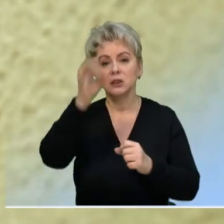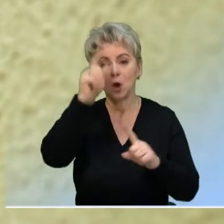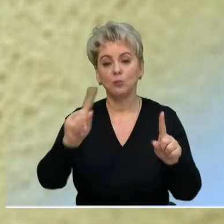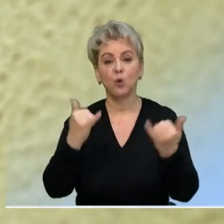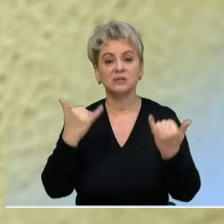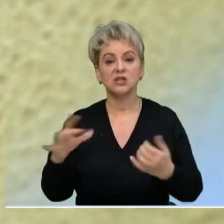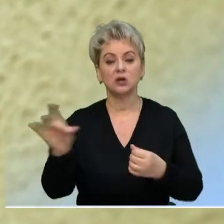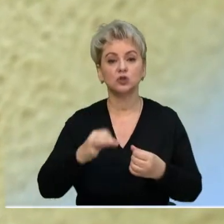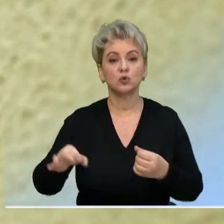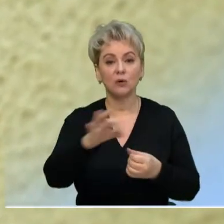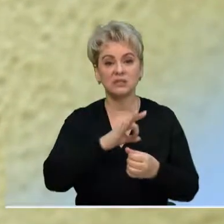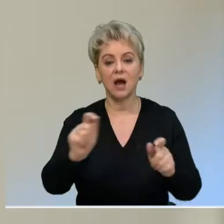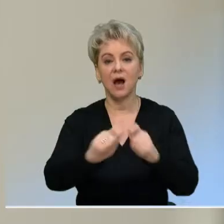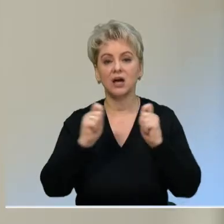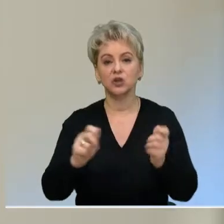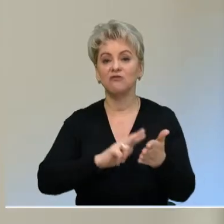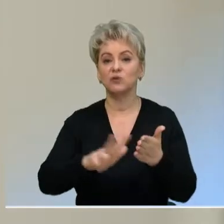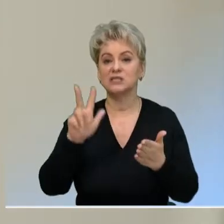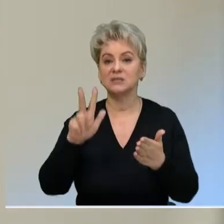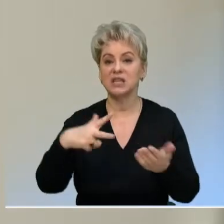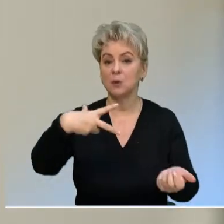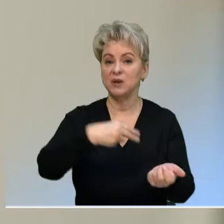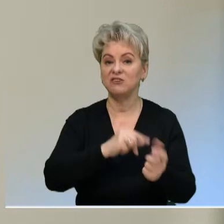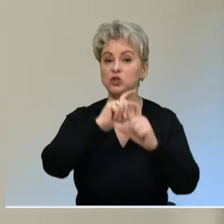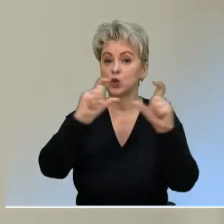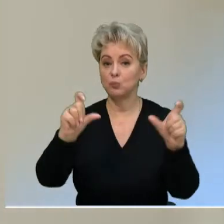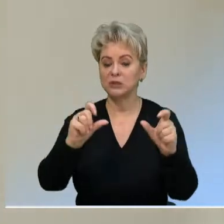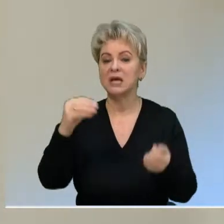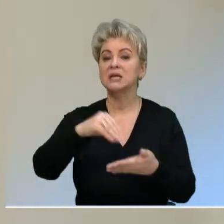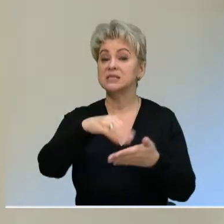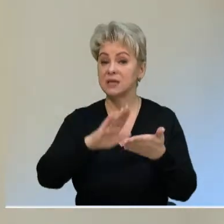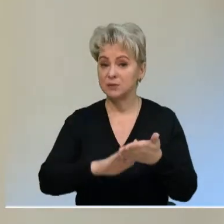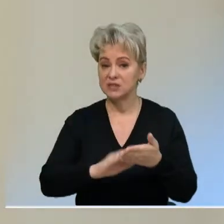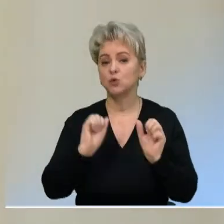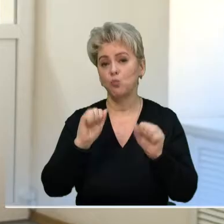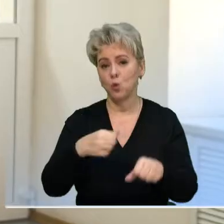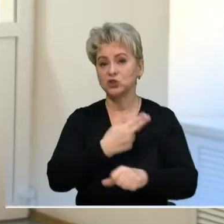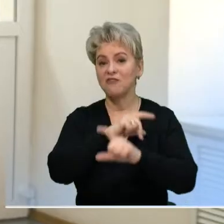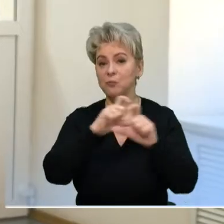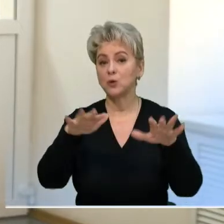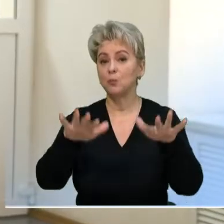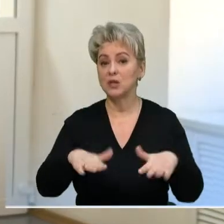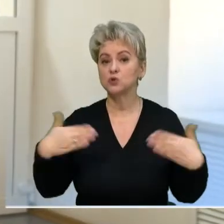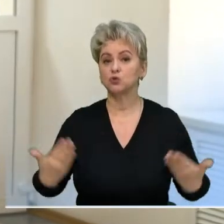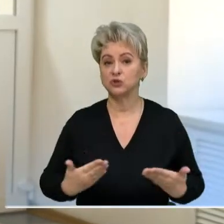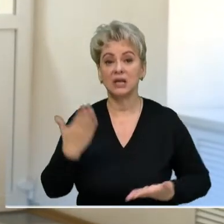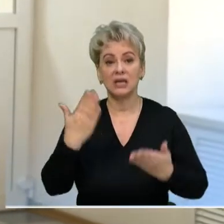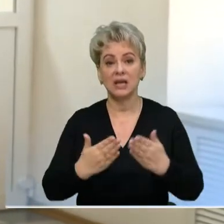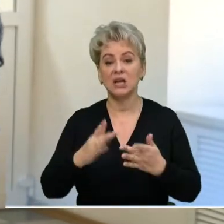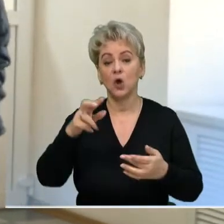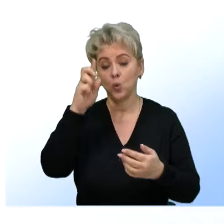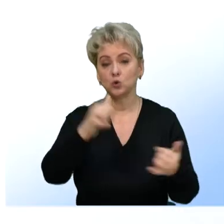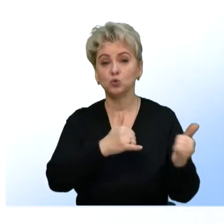что сейчас в Ростовской области открыты 83 прививочных пункта. Записаться на вакцину можно в поликлинике, по месту жительства или на